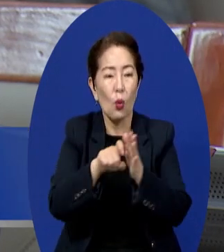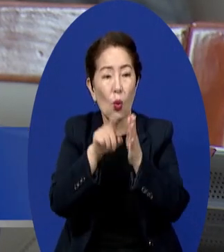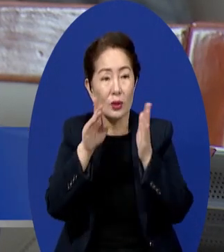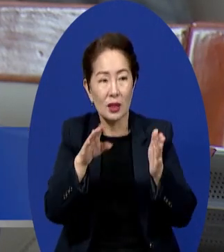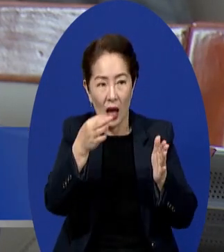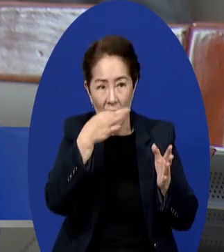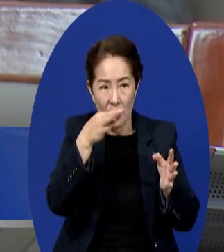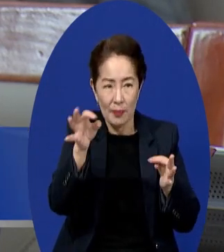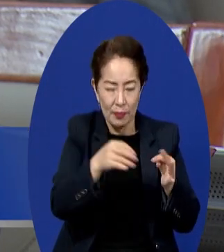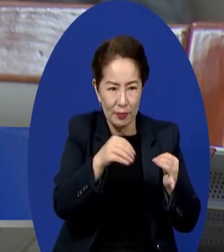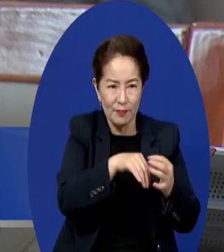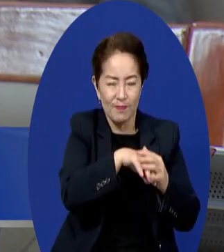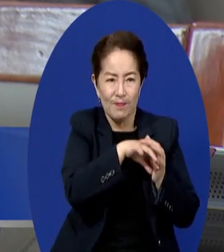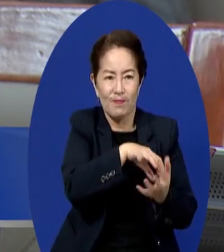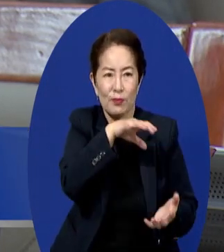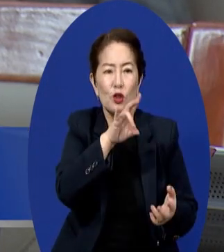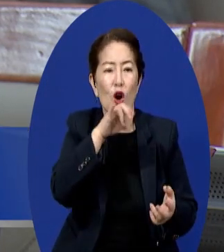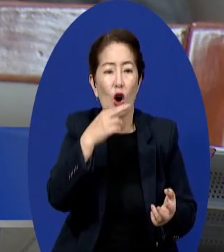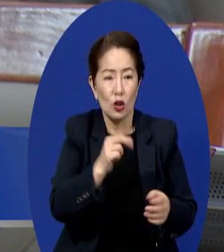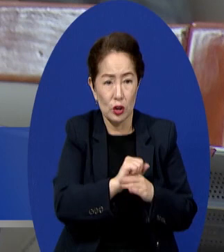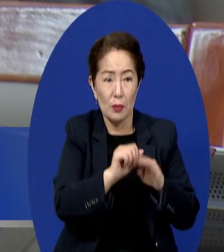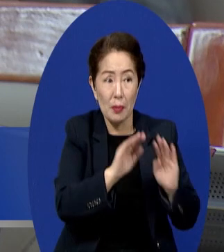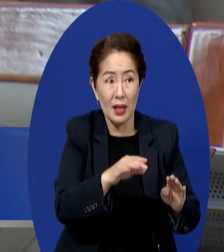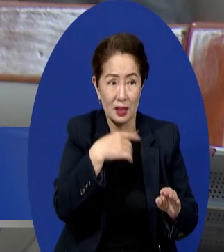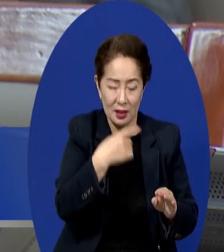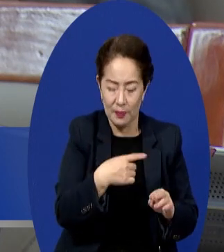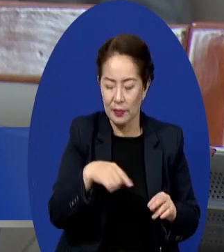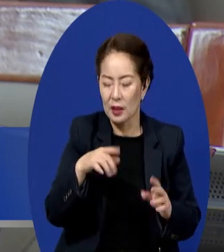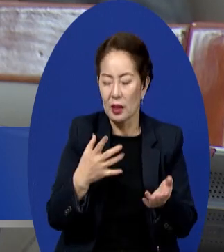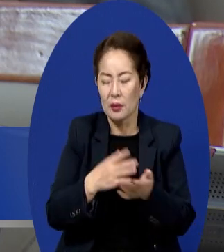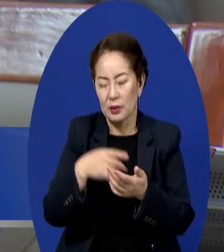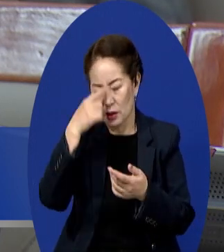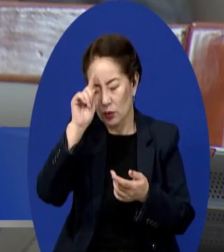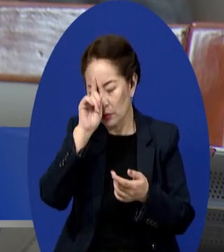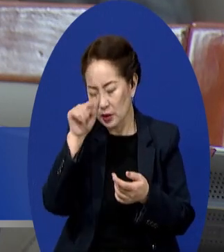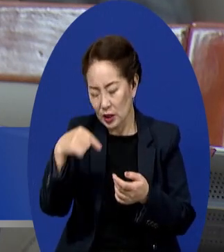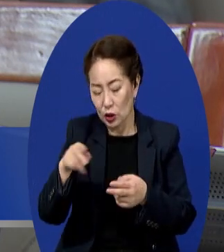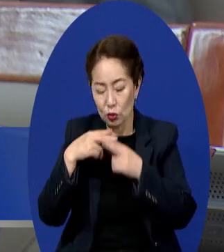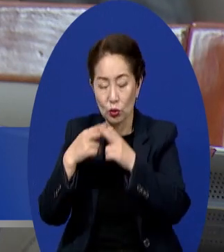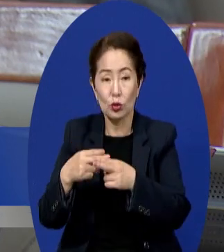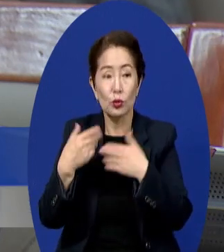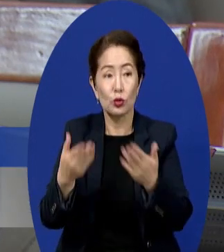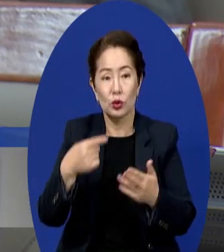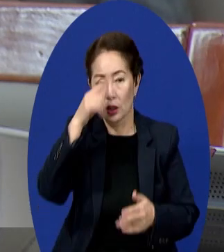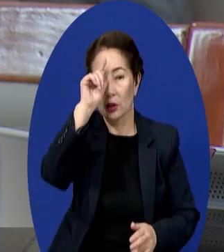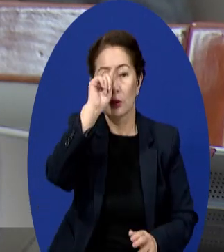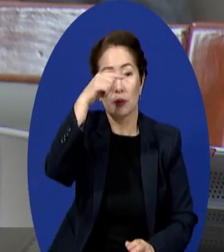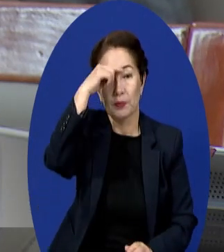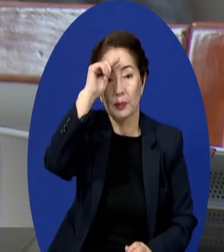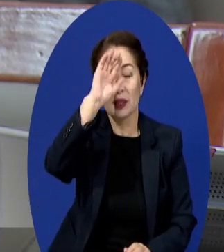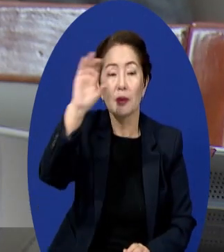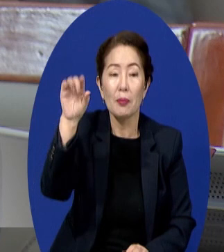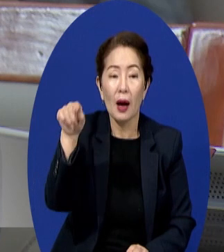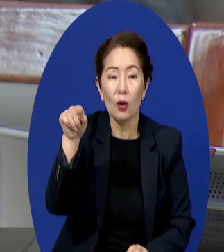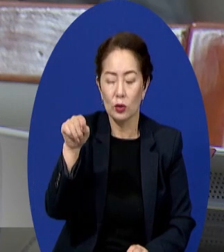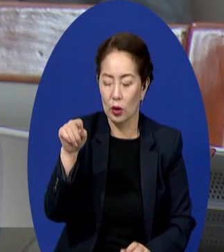даалгавар өгцсөн байгаа. Энэ хүрээнд бас эмнэлгийн байгууллагын эрүүл мэндийн тусламж үзүүлж байгаа эрүүл мэндийн байгууллагуудад бас одоохон